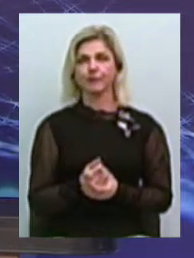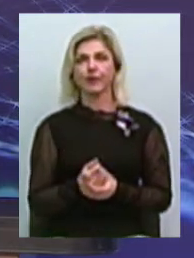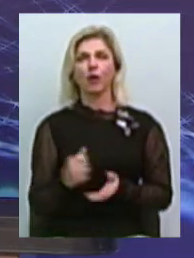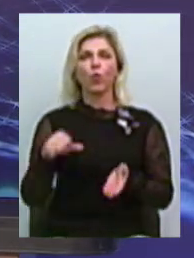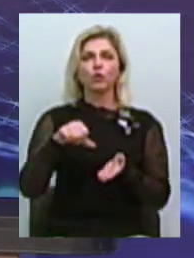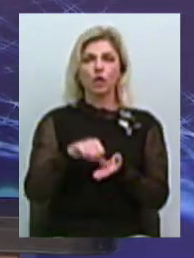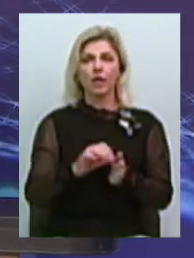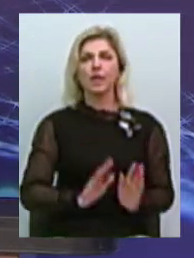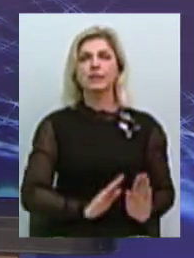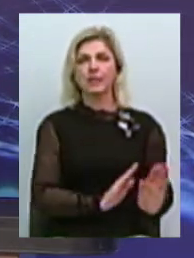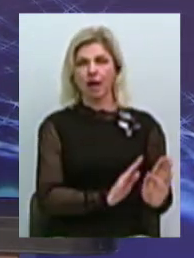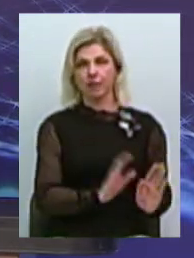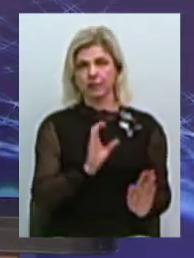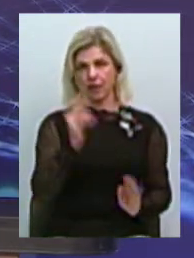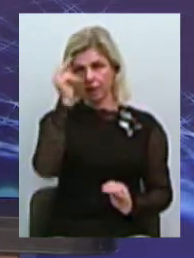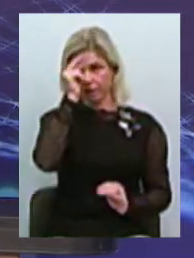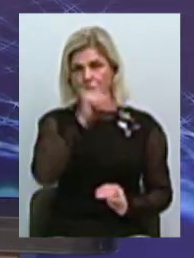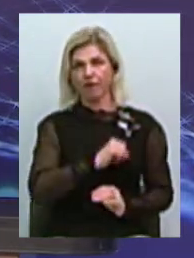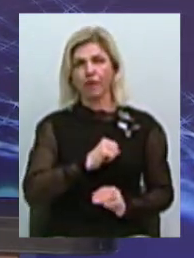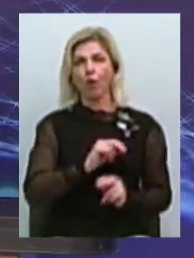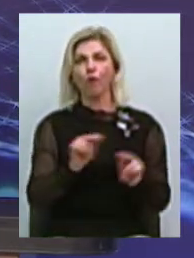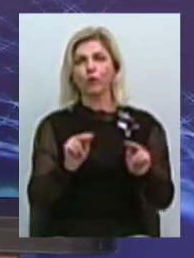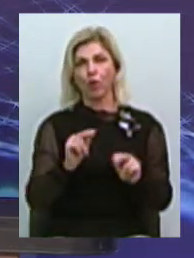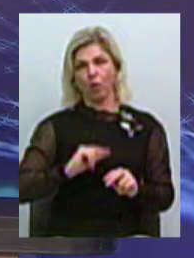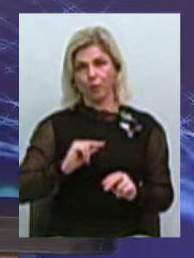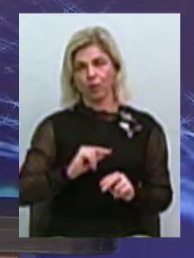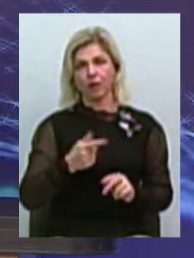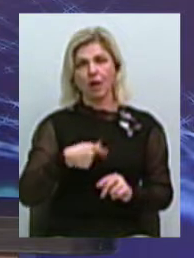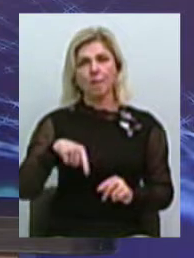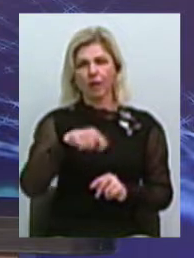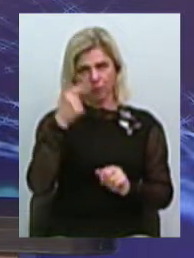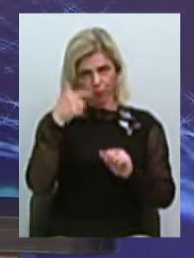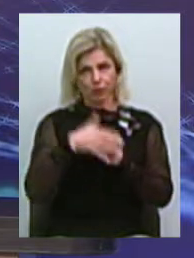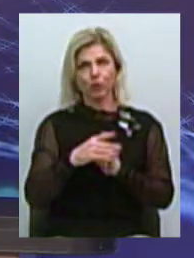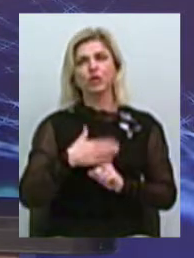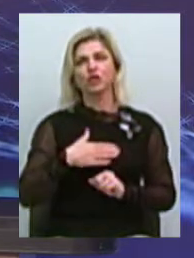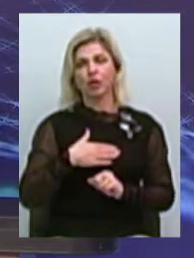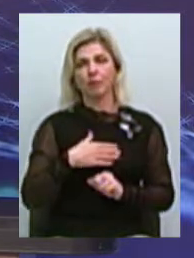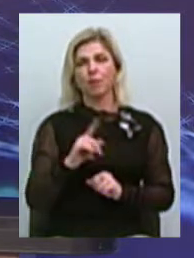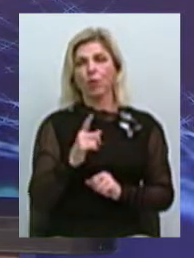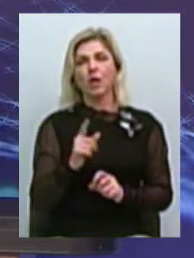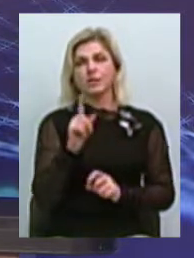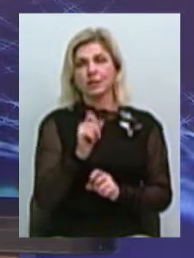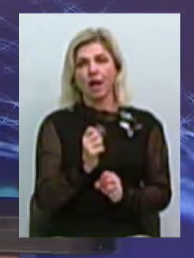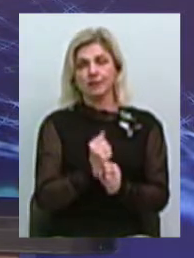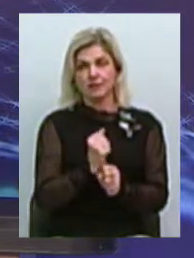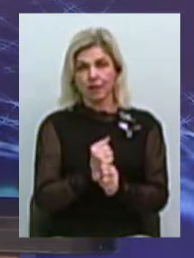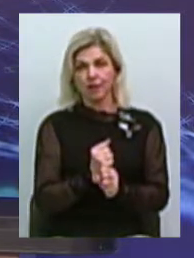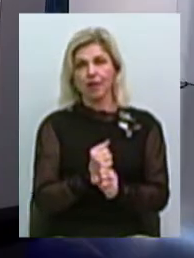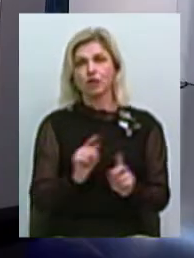долучатися заступники з навчально-виховної роботи. Ми розуміємо, чому. Тому що безпосереднє створення, за створення внутрішньої